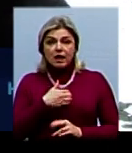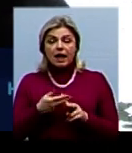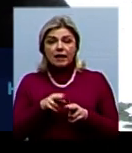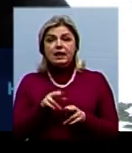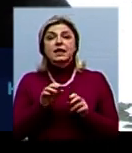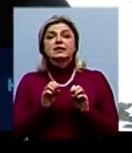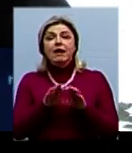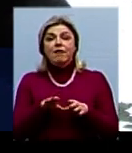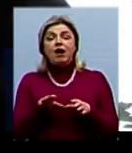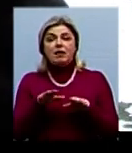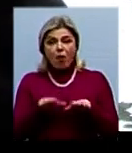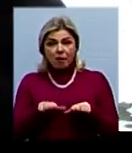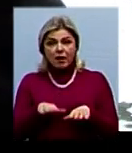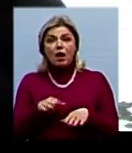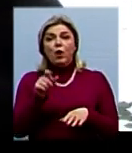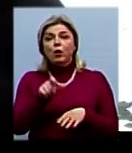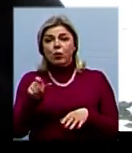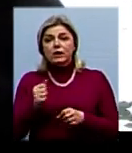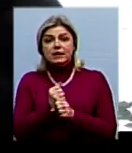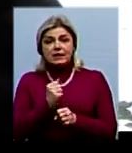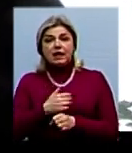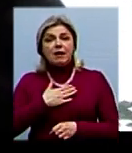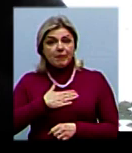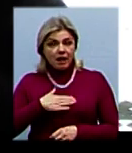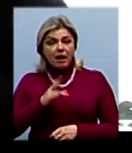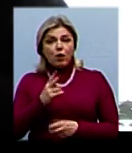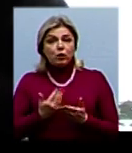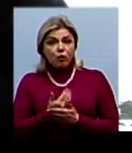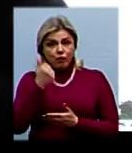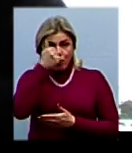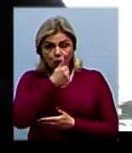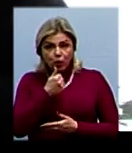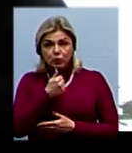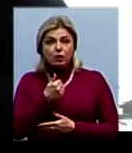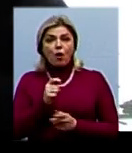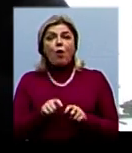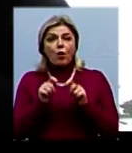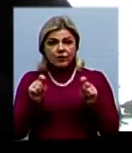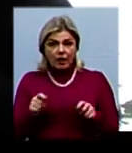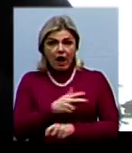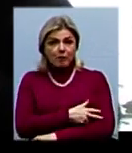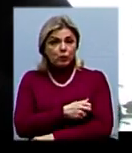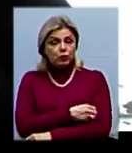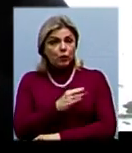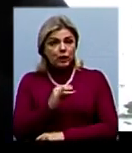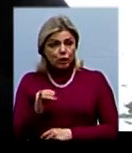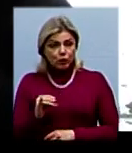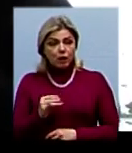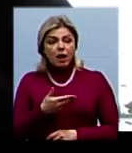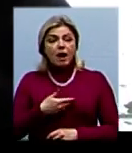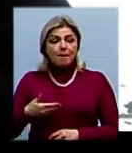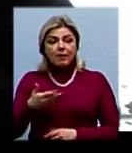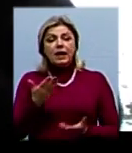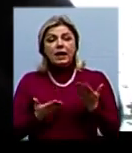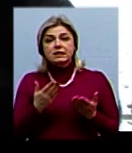об'єкт людям, зробити, ну, приємне к Новому году, відкрити амбулаторію. Ми з вами, якщо